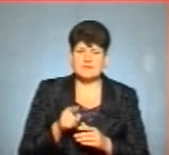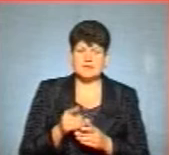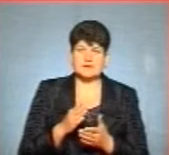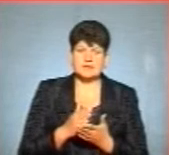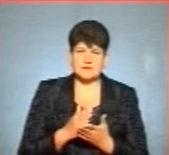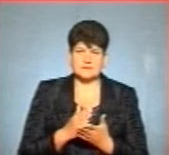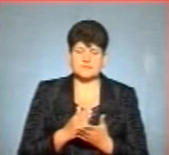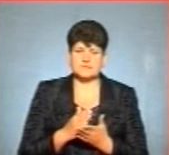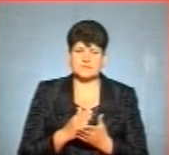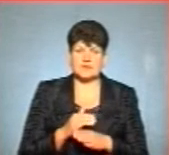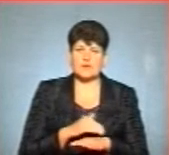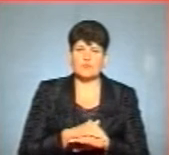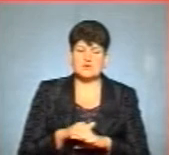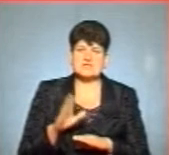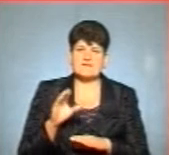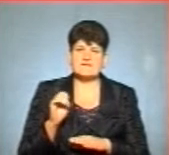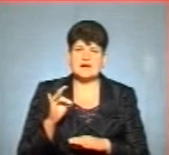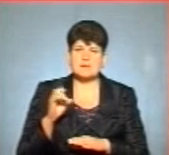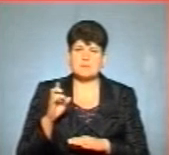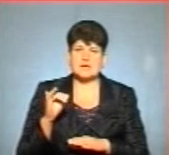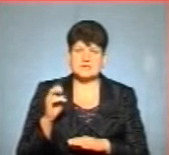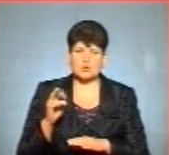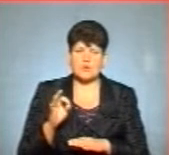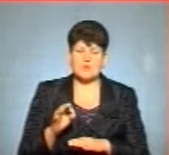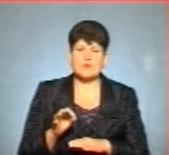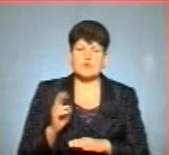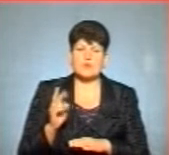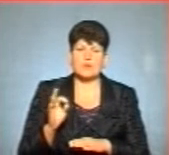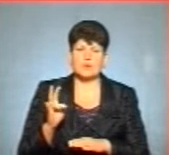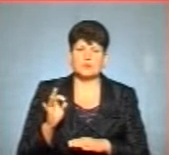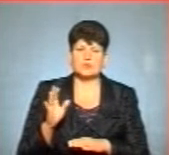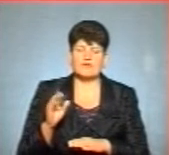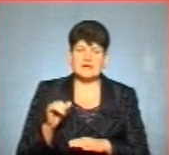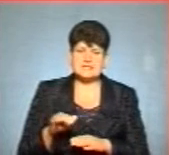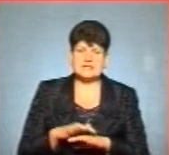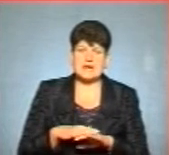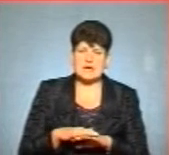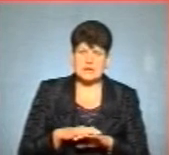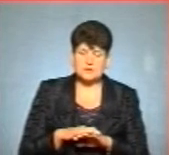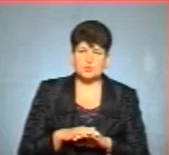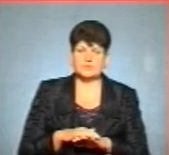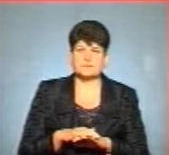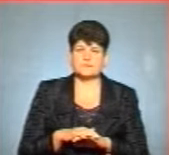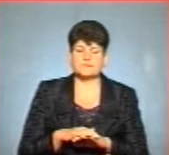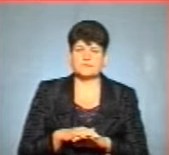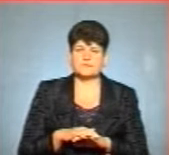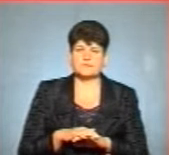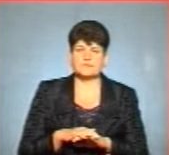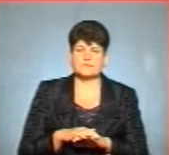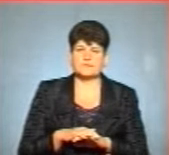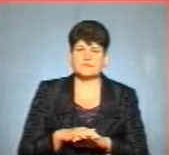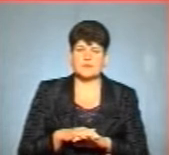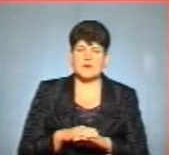проходить з вулиці Ворбицького, Коновальця, в район Ринку і знову ж таки